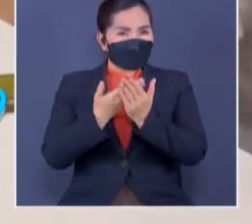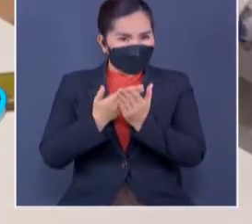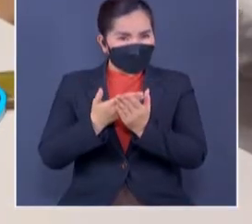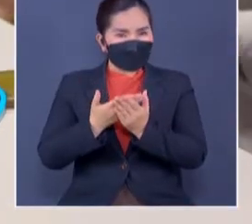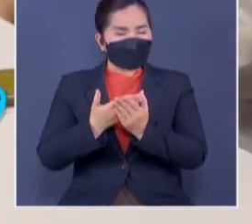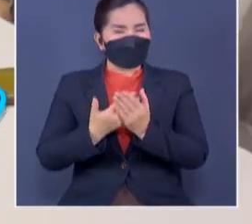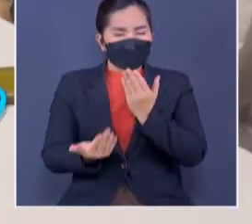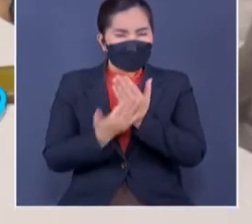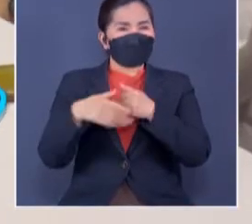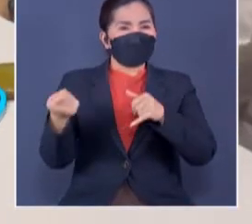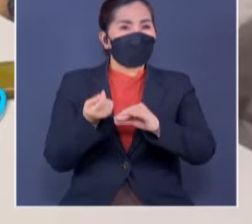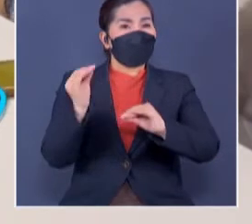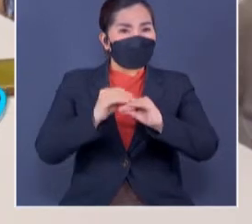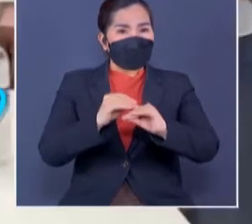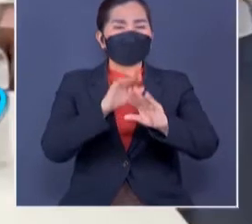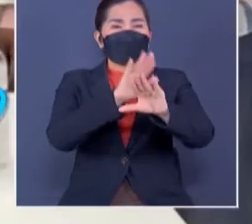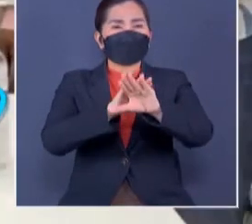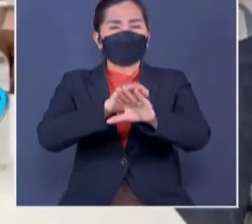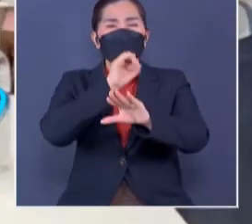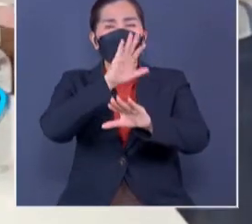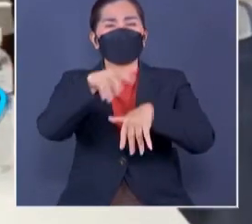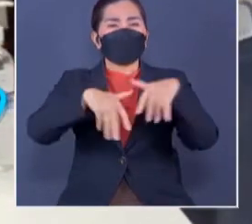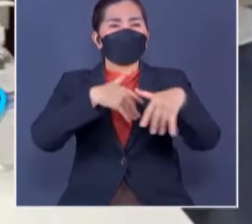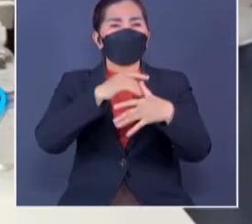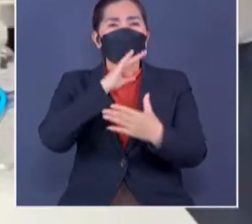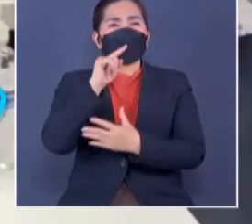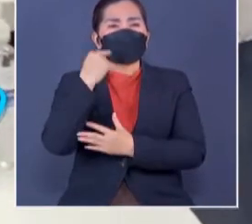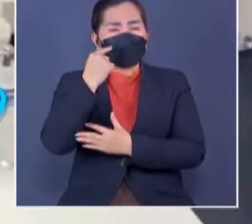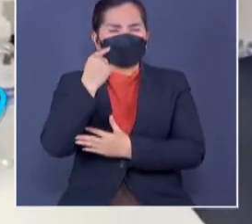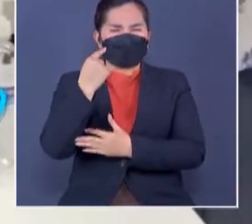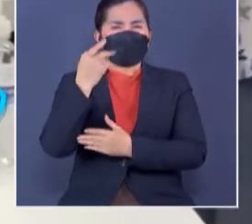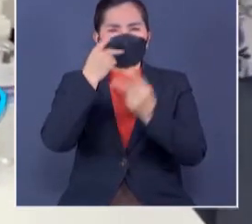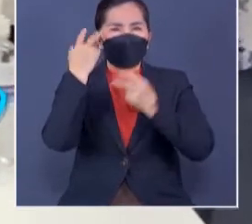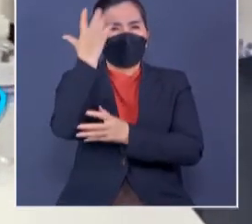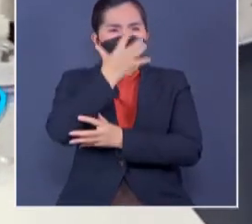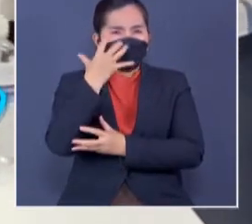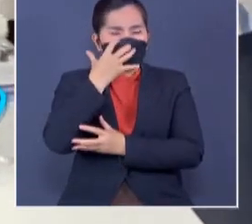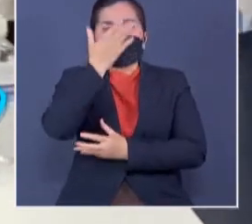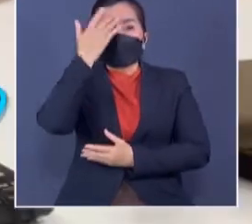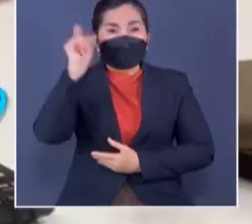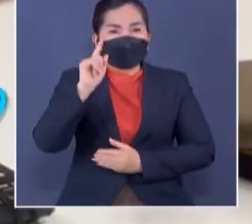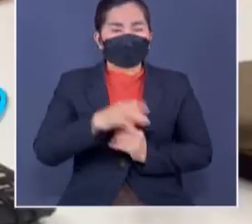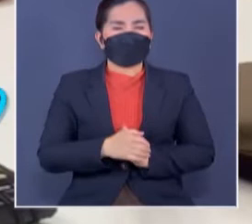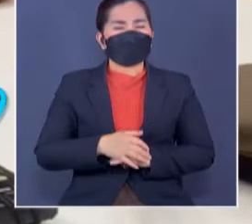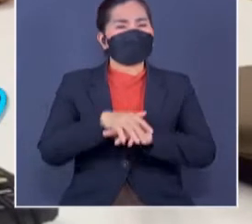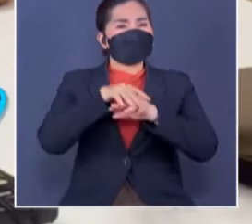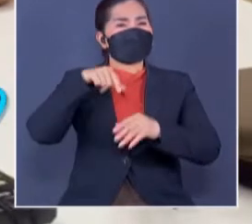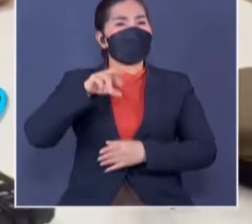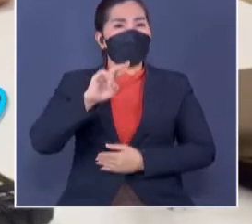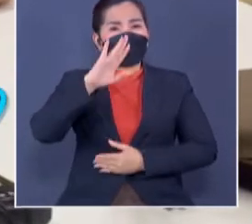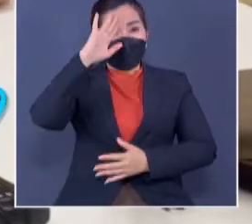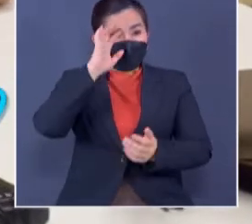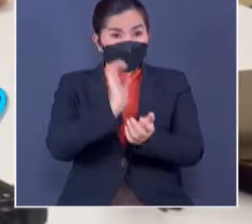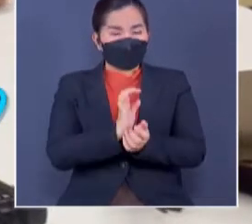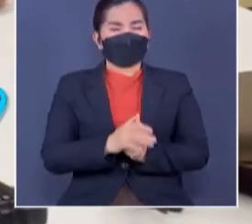ากเตือนถึงพี่น้องประชาชนที่ตกเป็นเหยื่อของขบวนการในลักษณะนี้สามารถสแกน QR code ของสำนักงานตำรวจแห่งชา